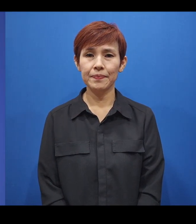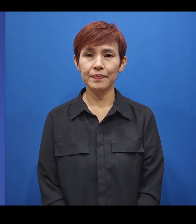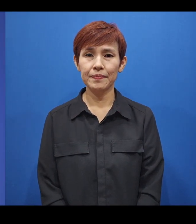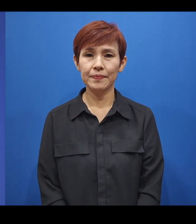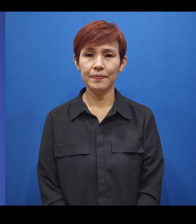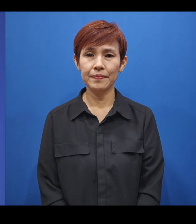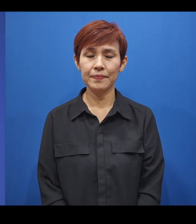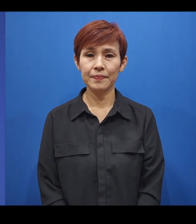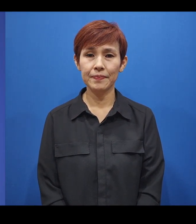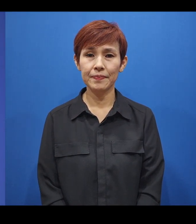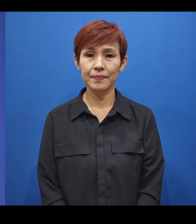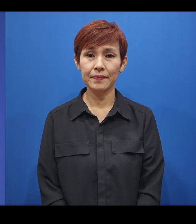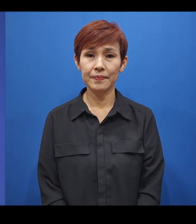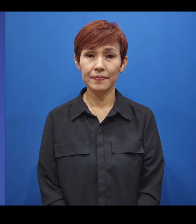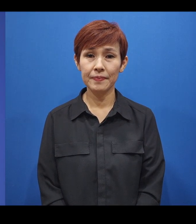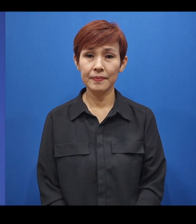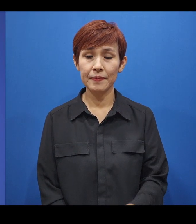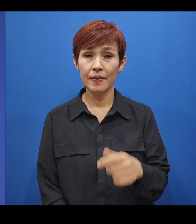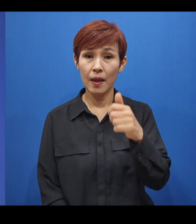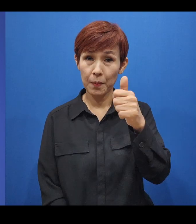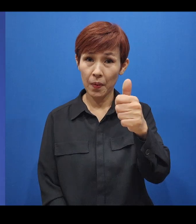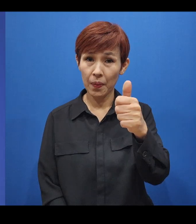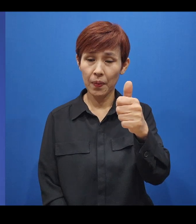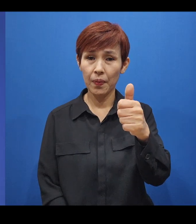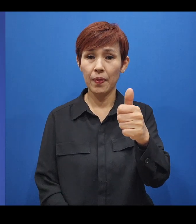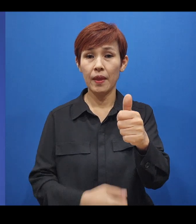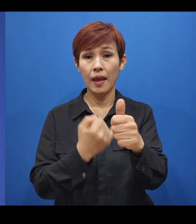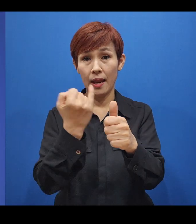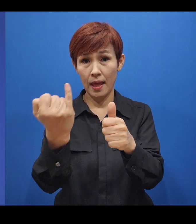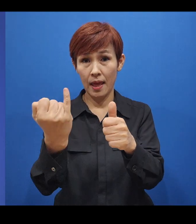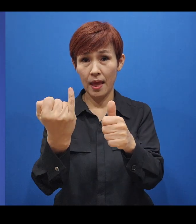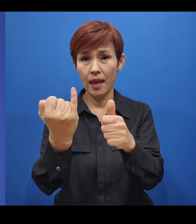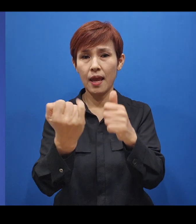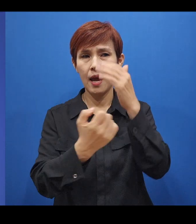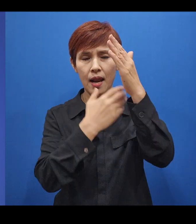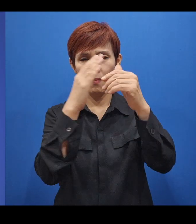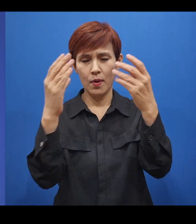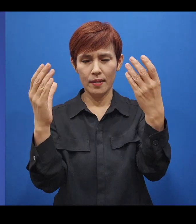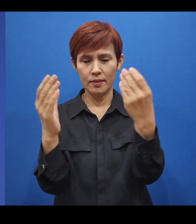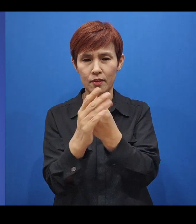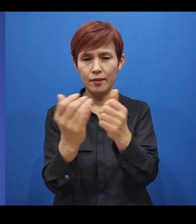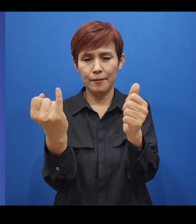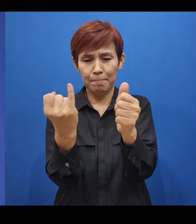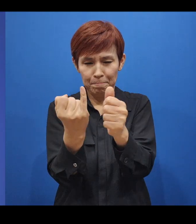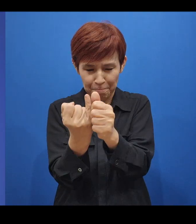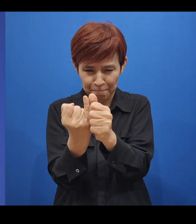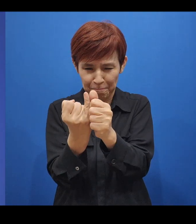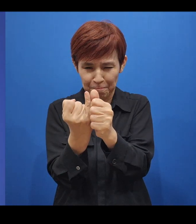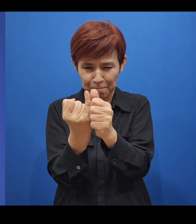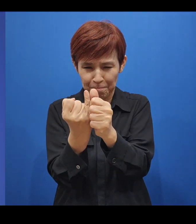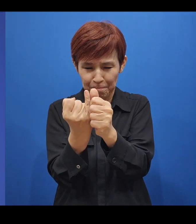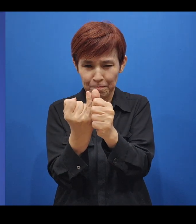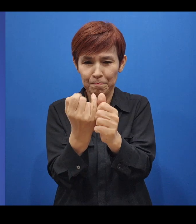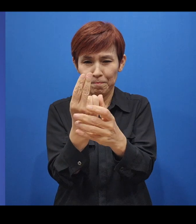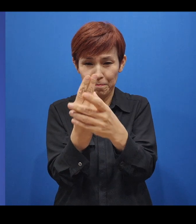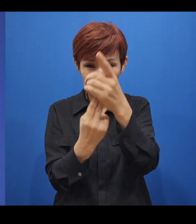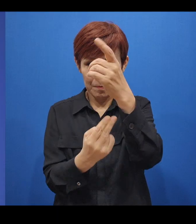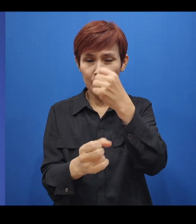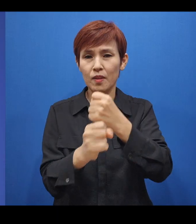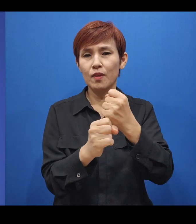삼위일체를 그 누구도 깰 수 없듯이 남편과 아내를 이렇게 완전히 하나로 하나님 붙여